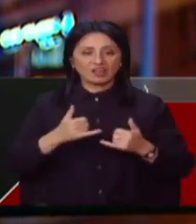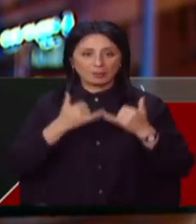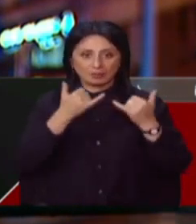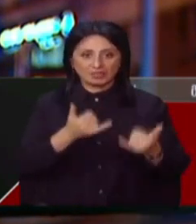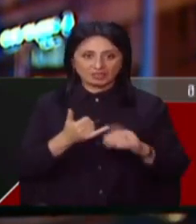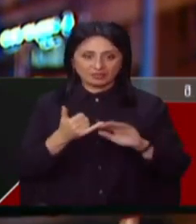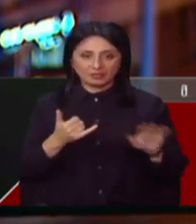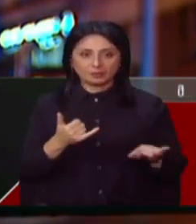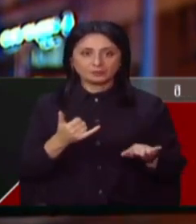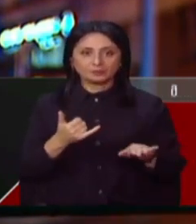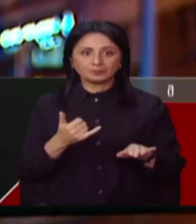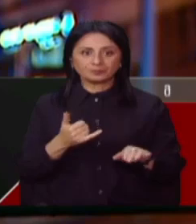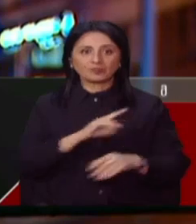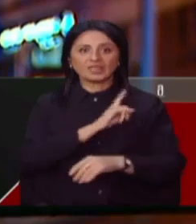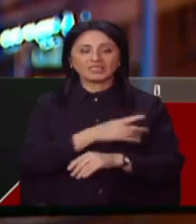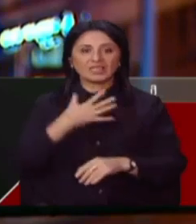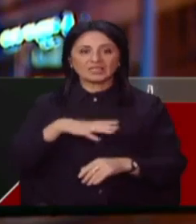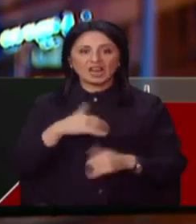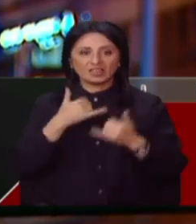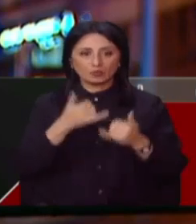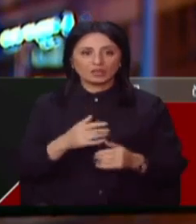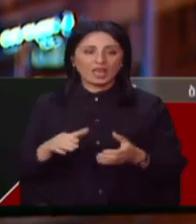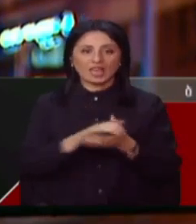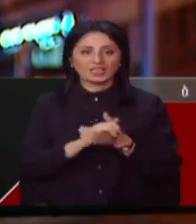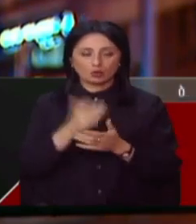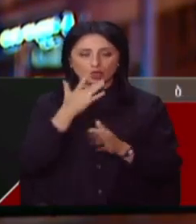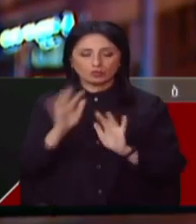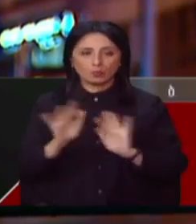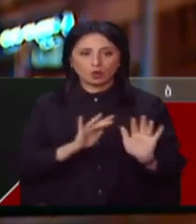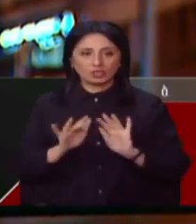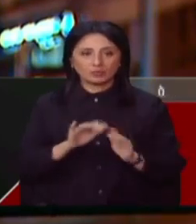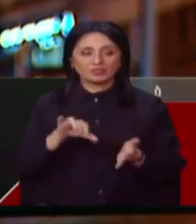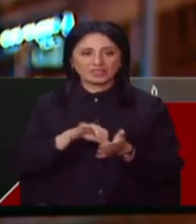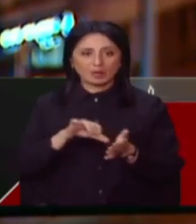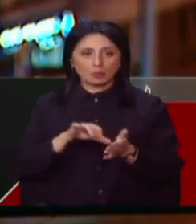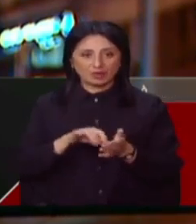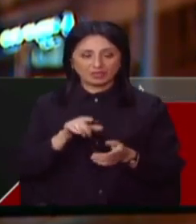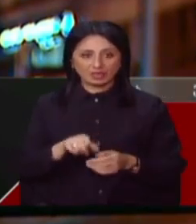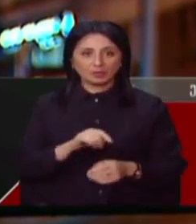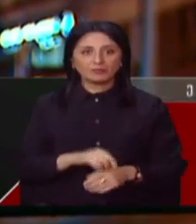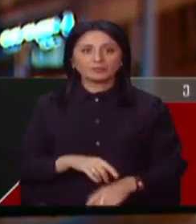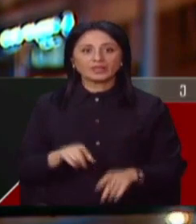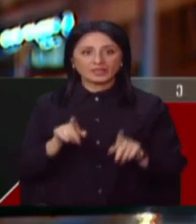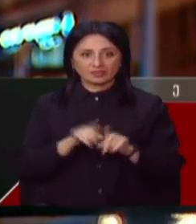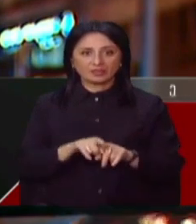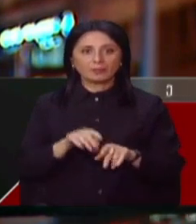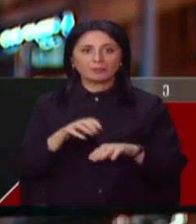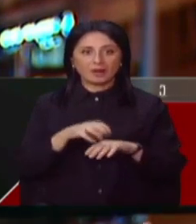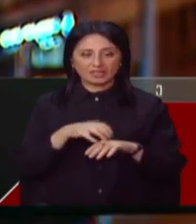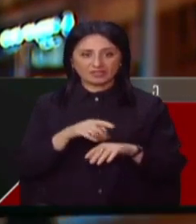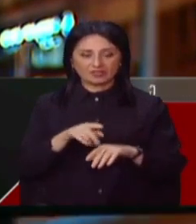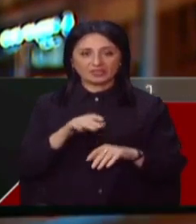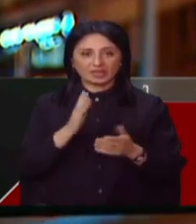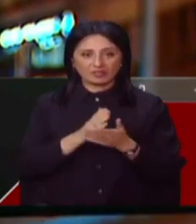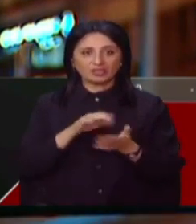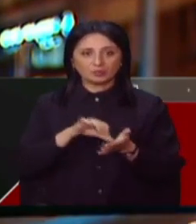ცვლილებებისთვის, ძლიერი საქართველოსთვის და ერთიანობა ნაციონალური მოძრაობის წარმომადგენლები. ეს პარტიები, ეს